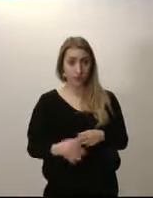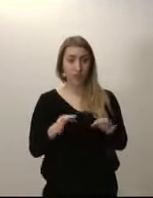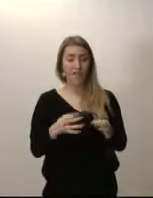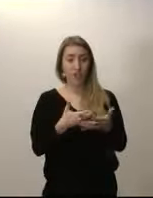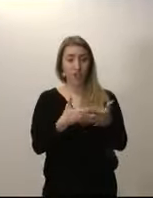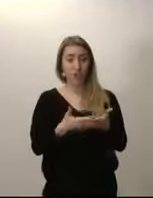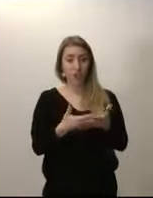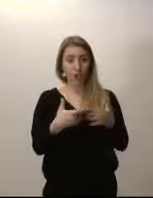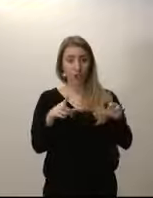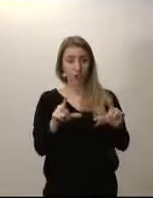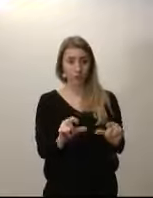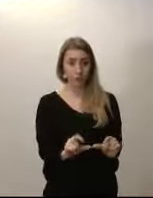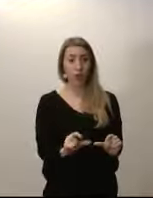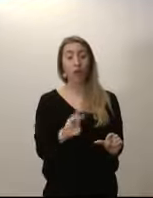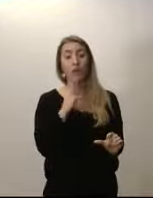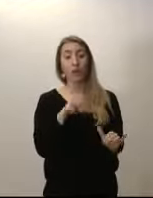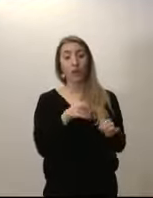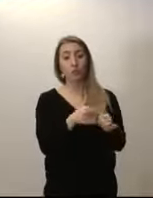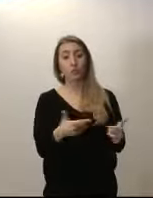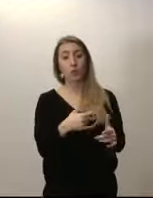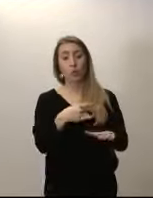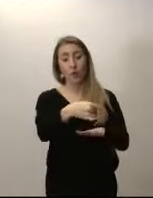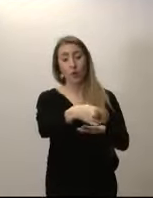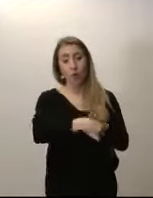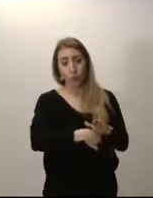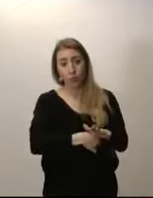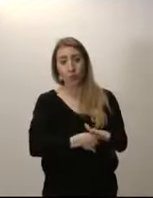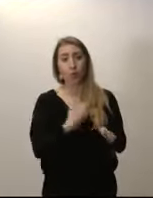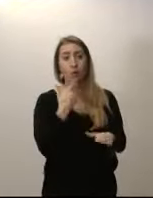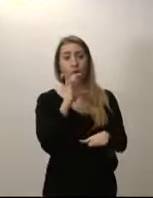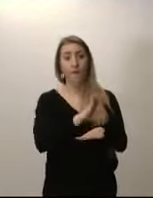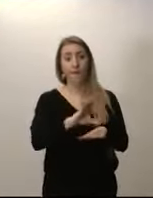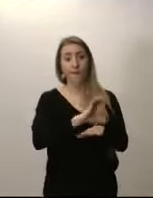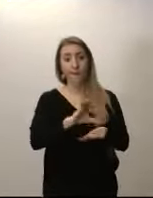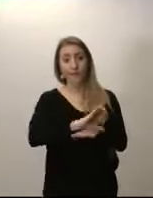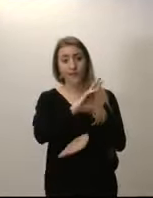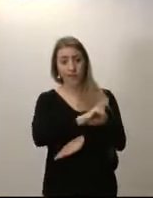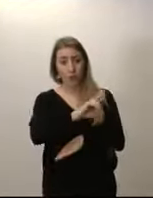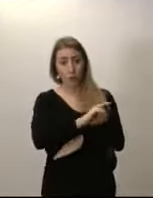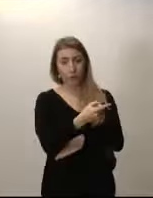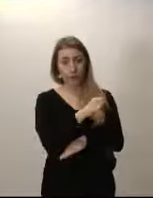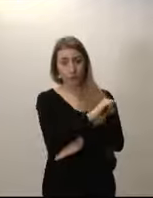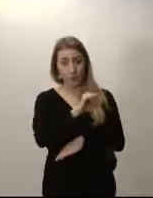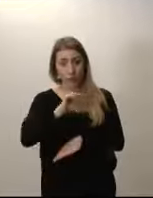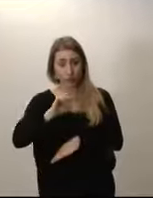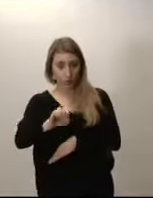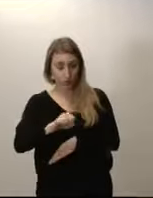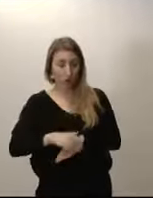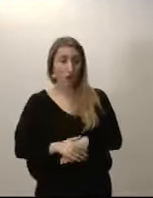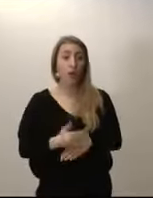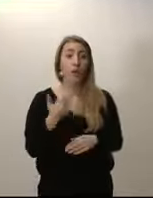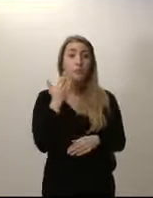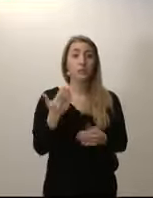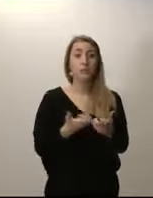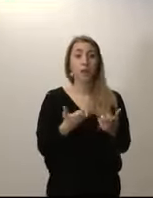charges, ça correspond au remboursement des caisses d'assurance de la sécurité sociale lorsqu'il y a une